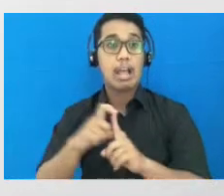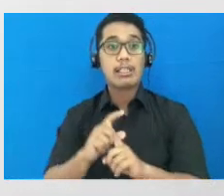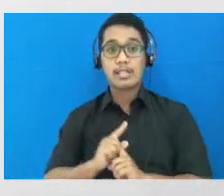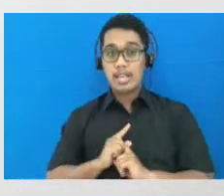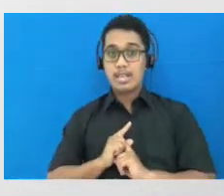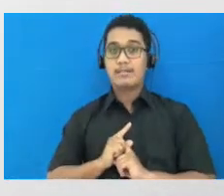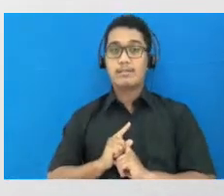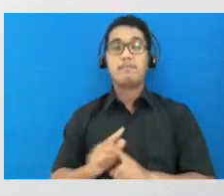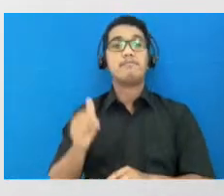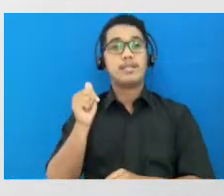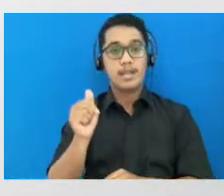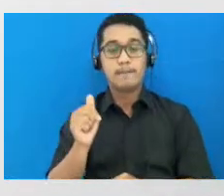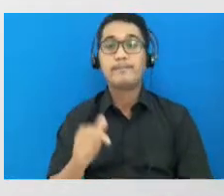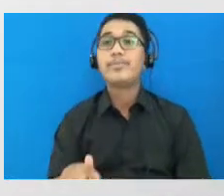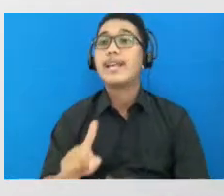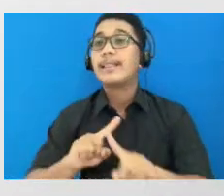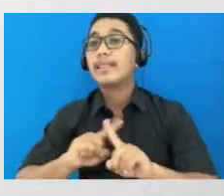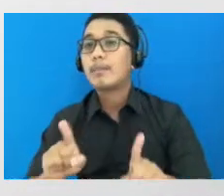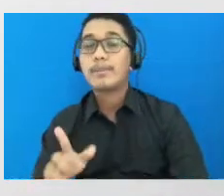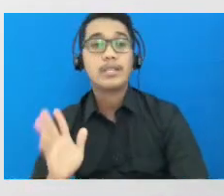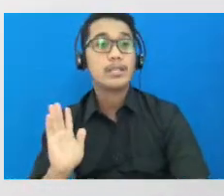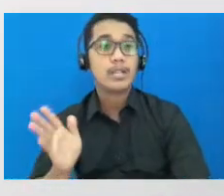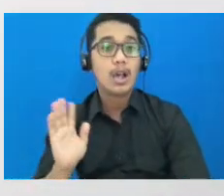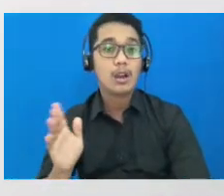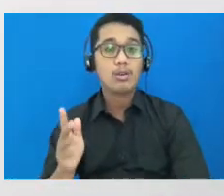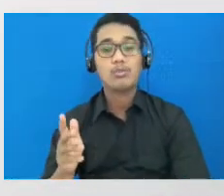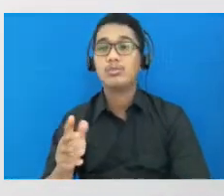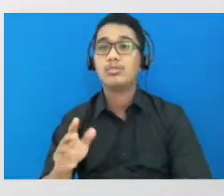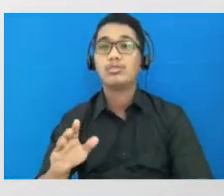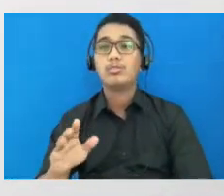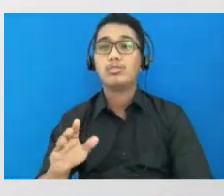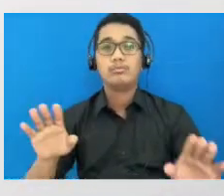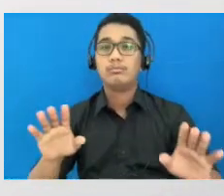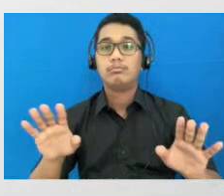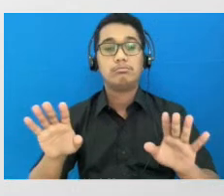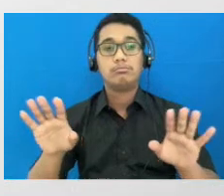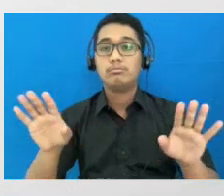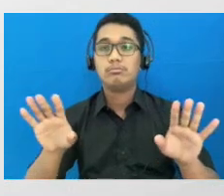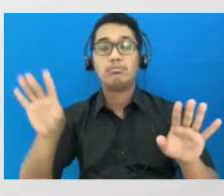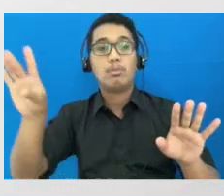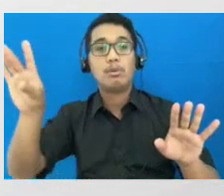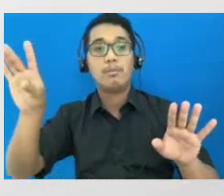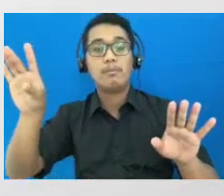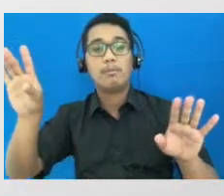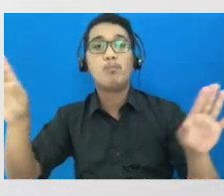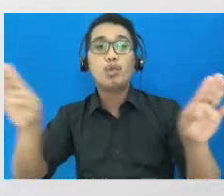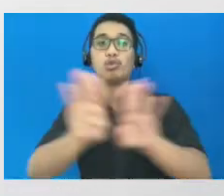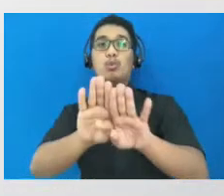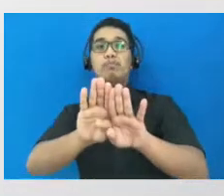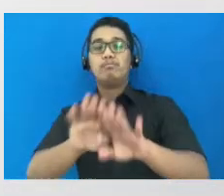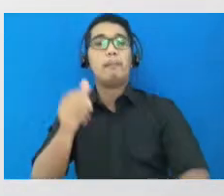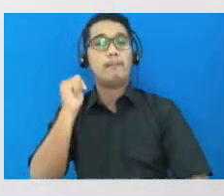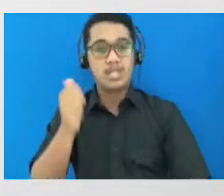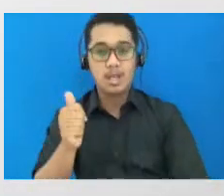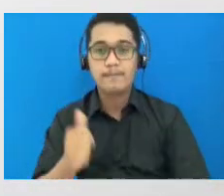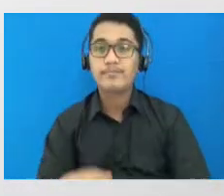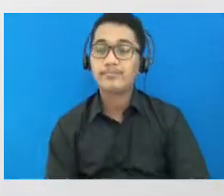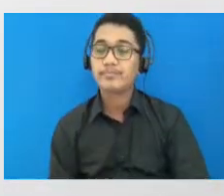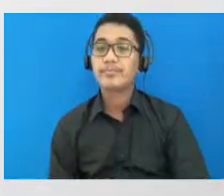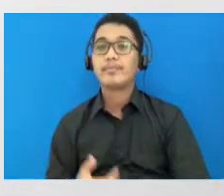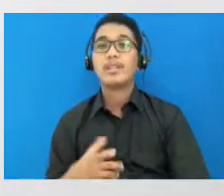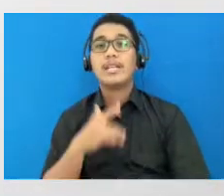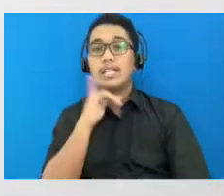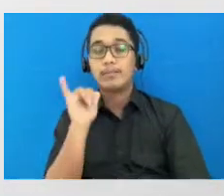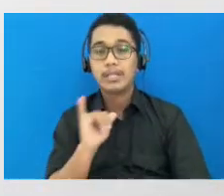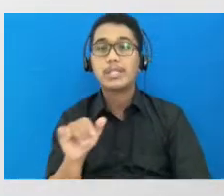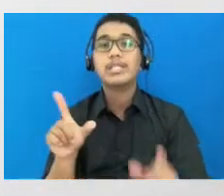tapi kalau kita tidak mau, apa, kita bisa pilih opsinya apa saja. Cookies biasanya website-website besar